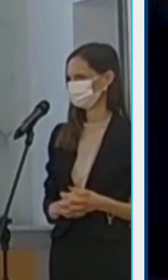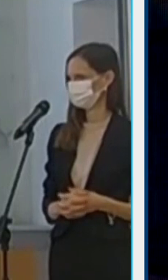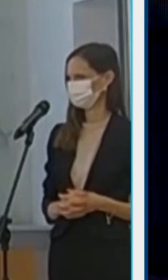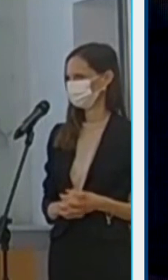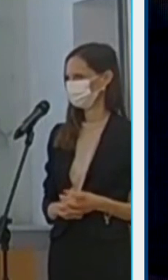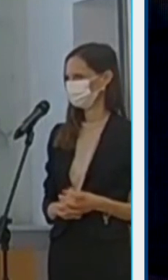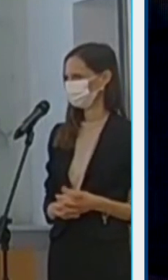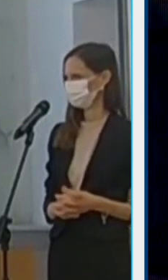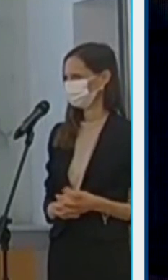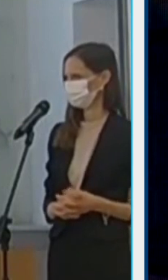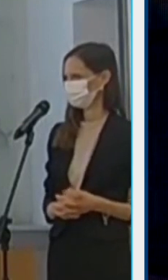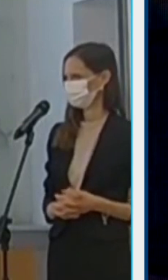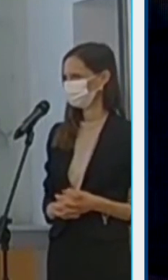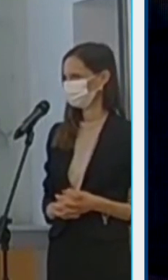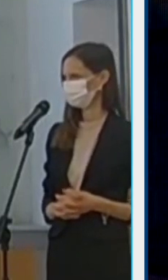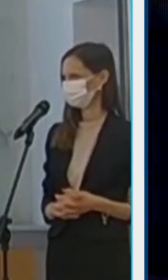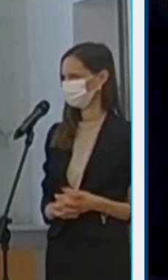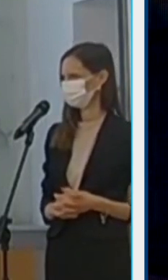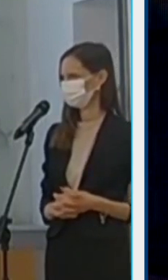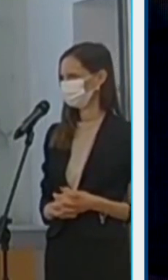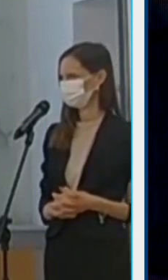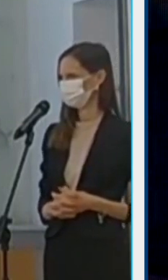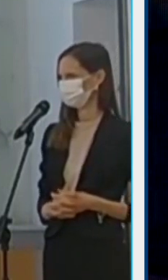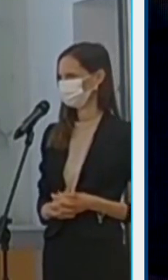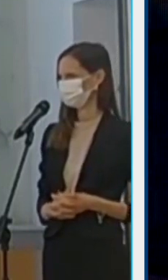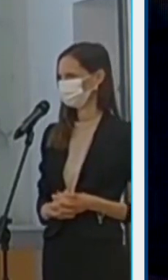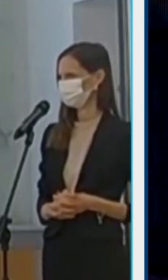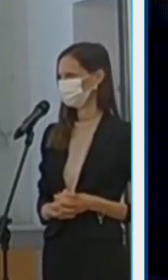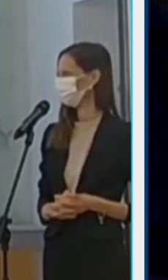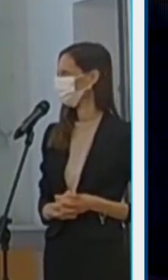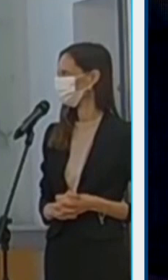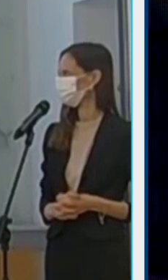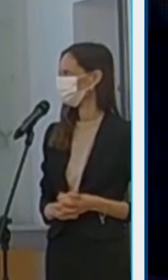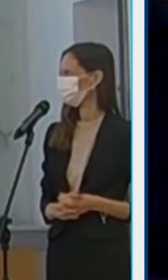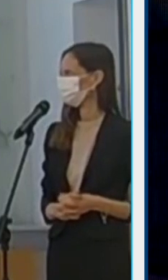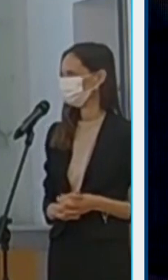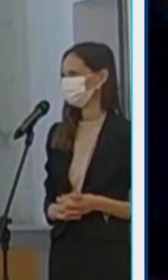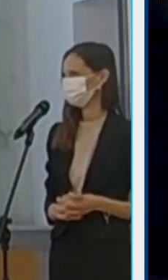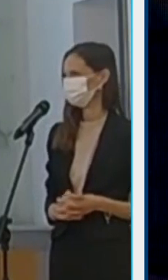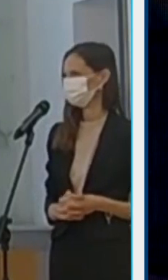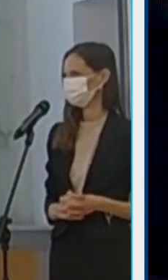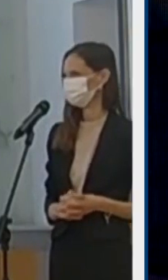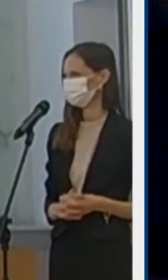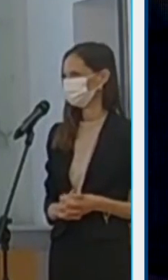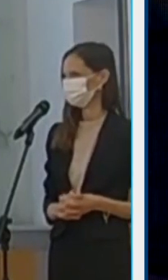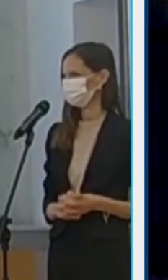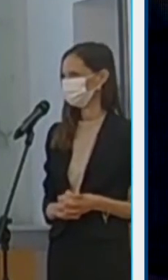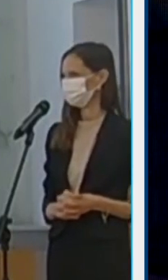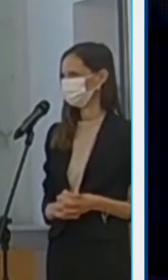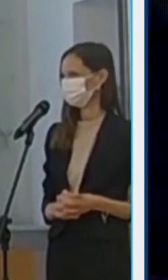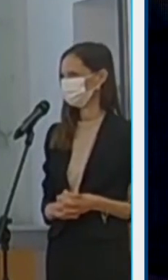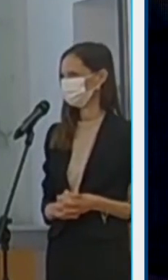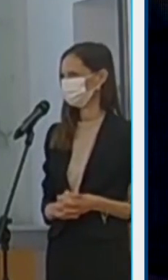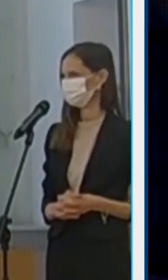unije in pa kibernetskega upravljanja, torej kibernetske varnosti, ki bosta dve